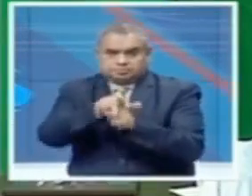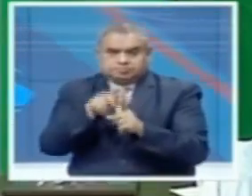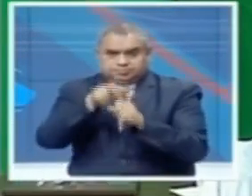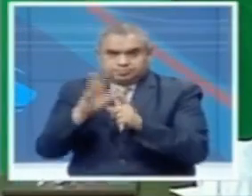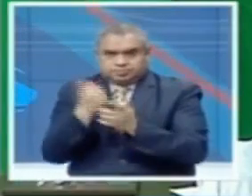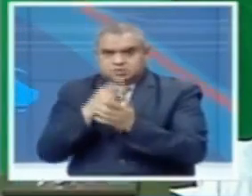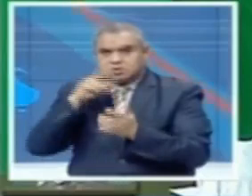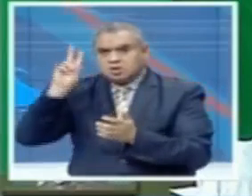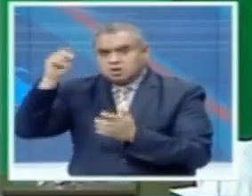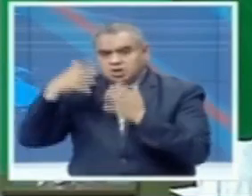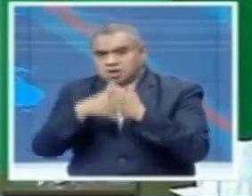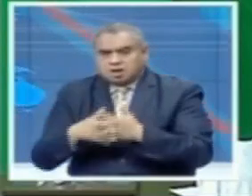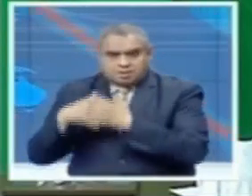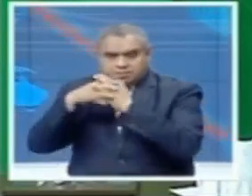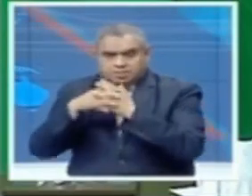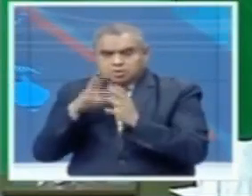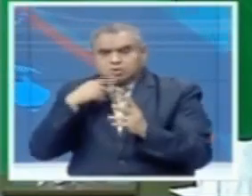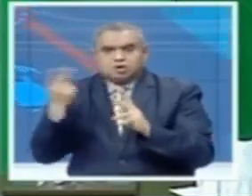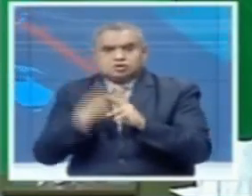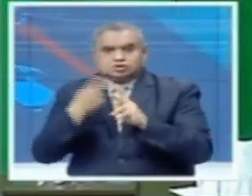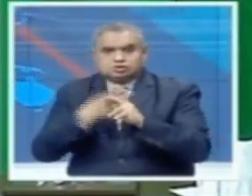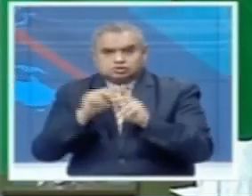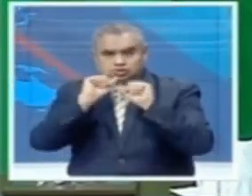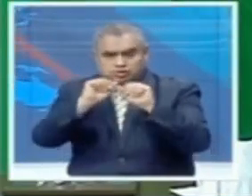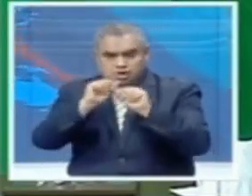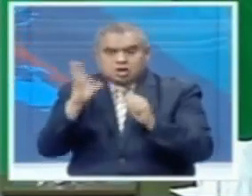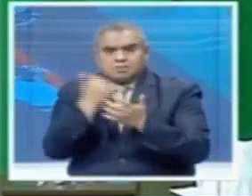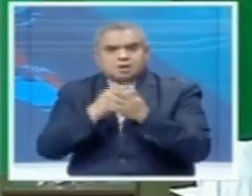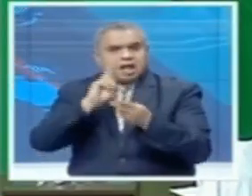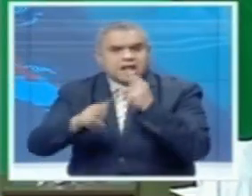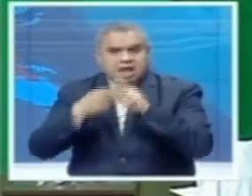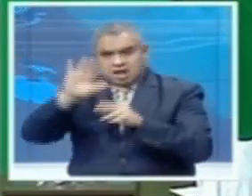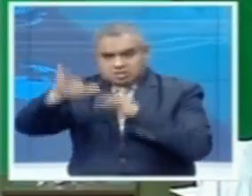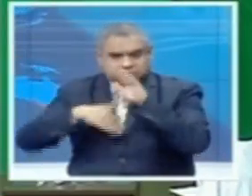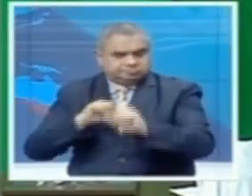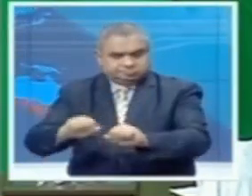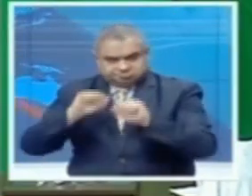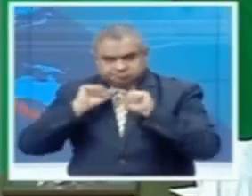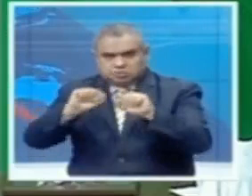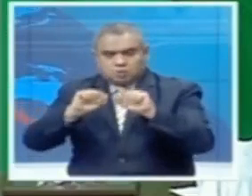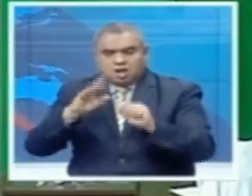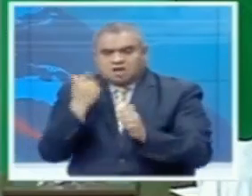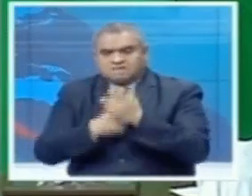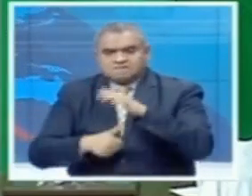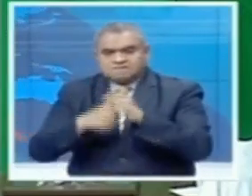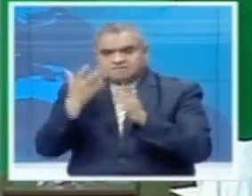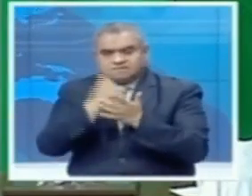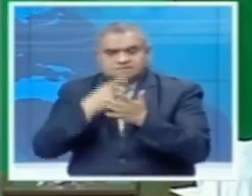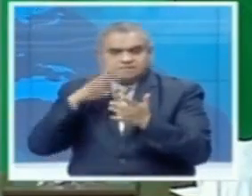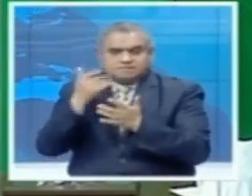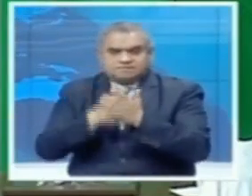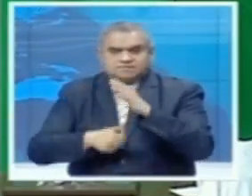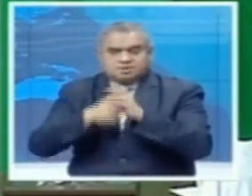المتحدة الأمريكية، وشعبنا سيتصدى لأي قوة تقوم بذلك وتكون بموضع لا